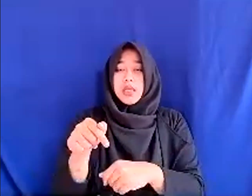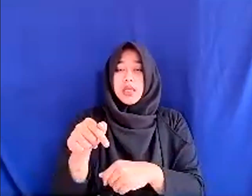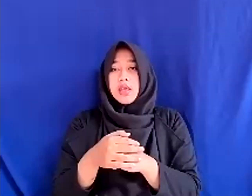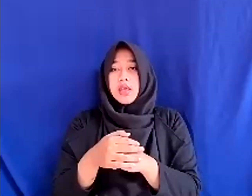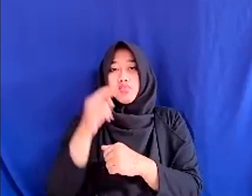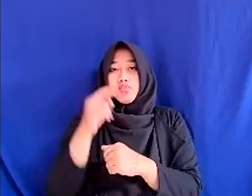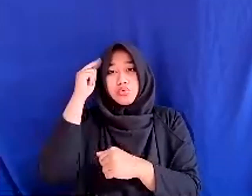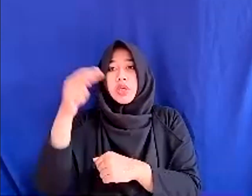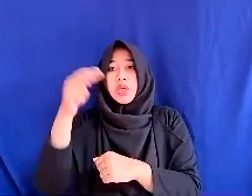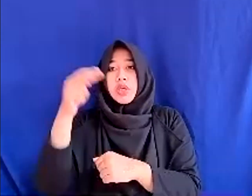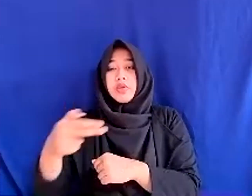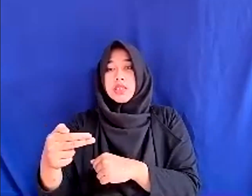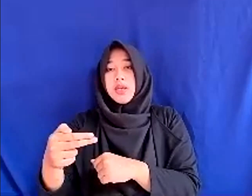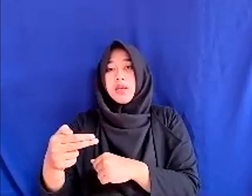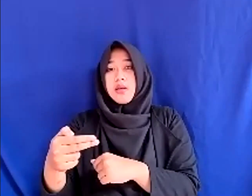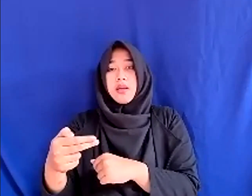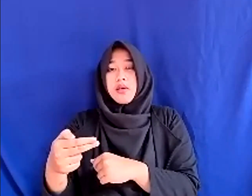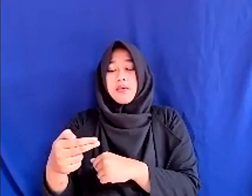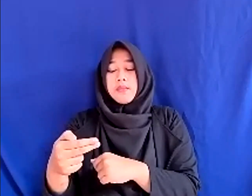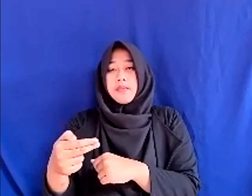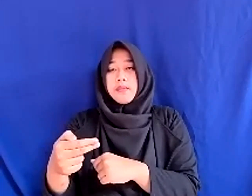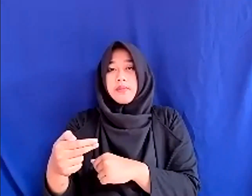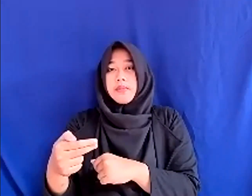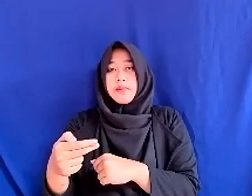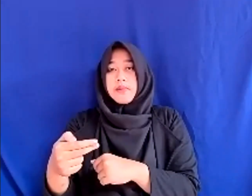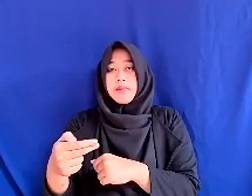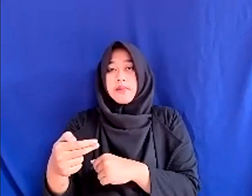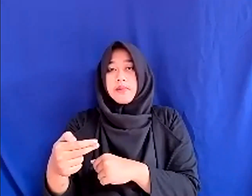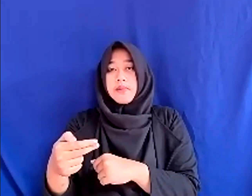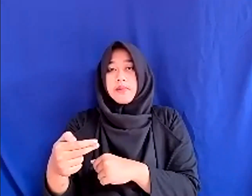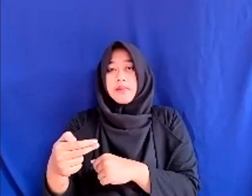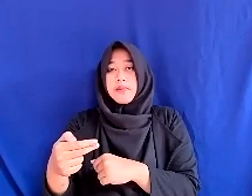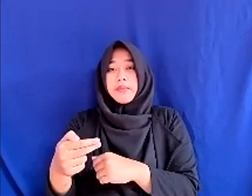tidak begitu mengkhawatirkan. Akhirnya,